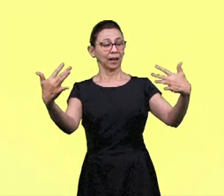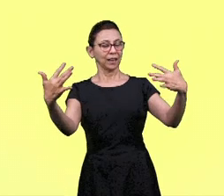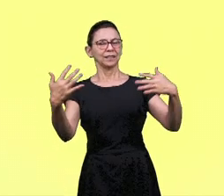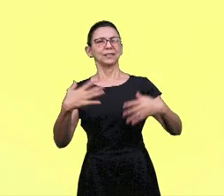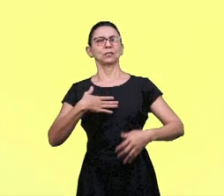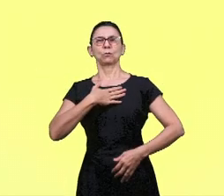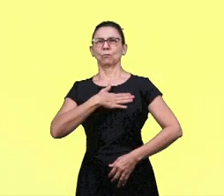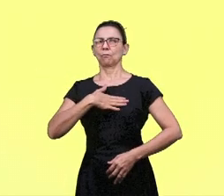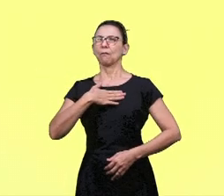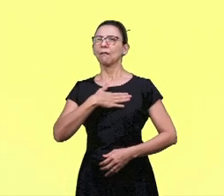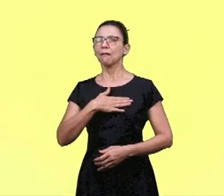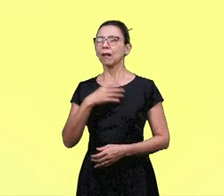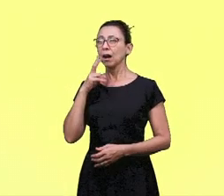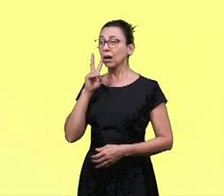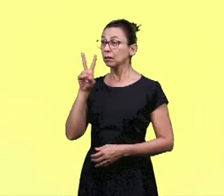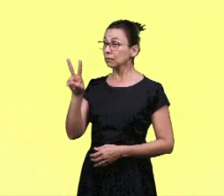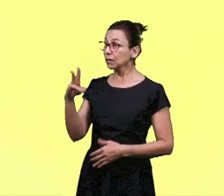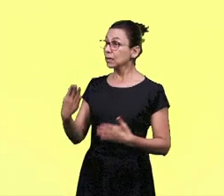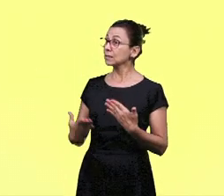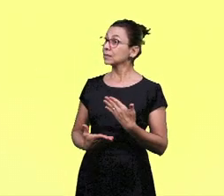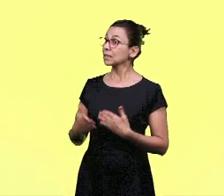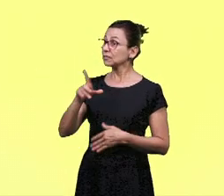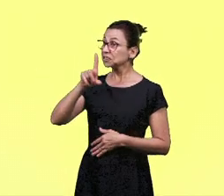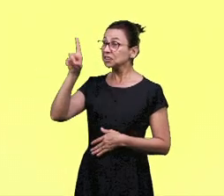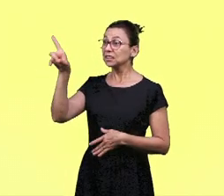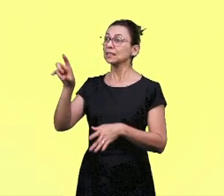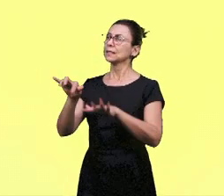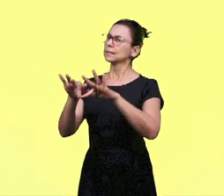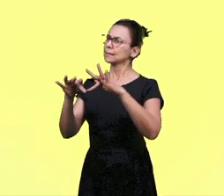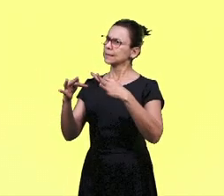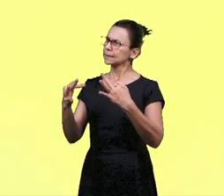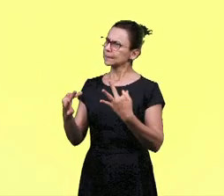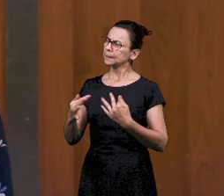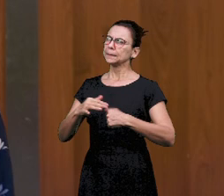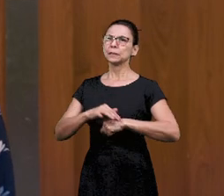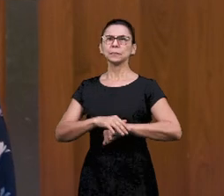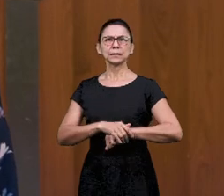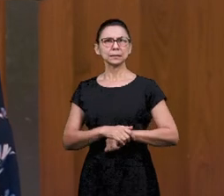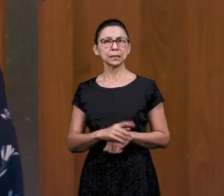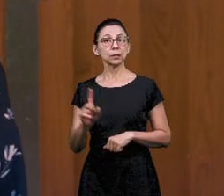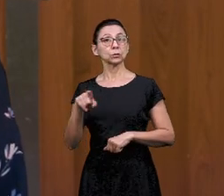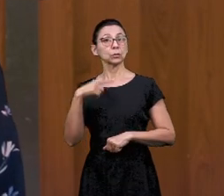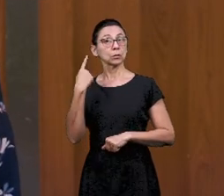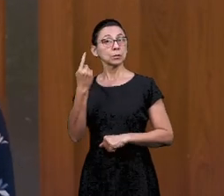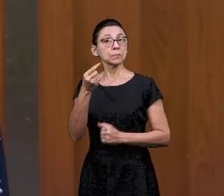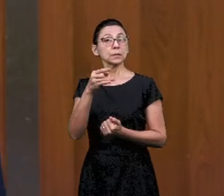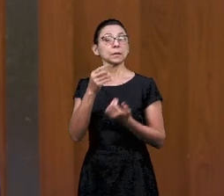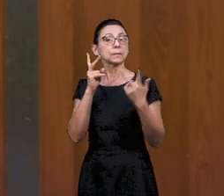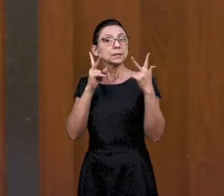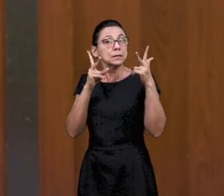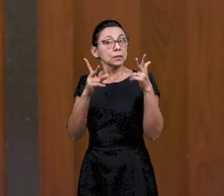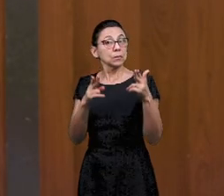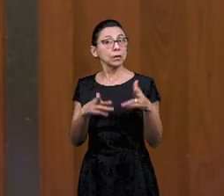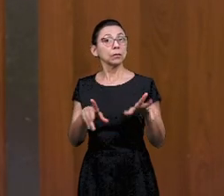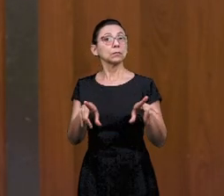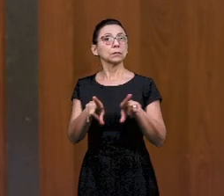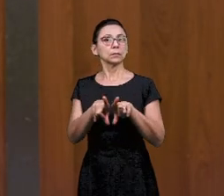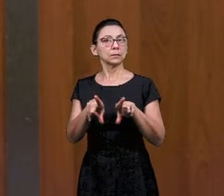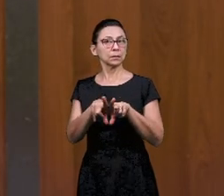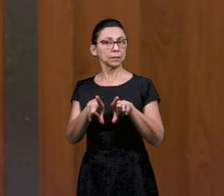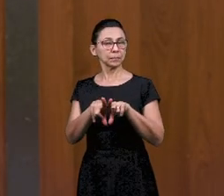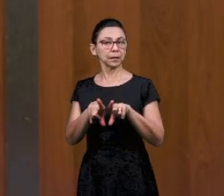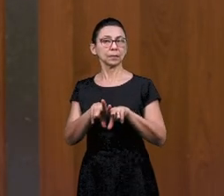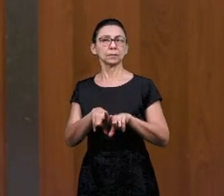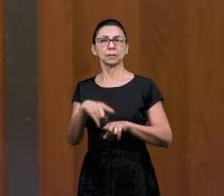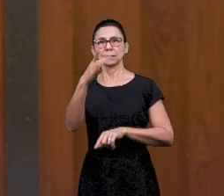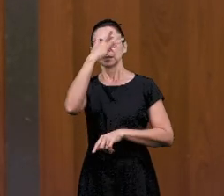lui. Et nous avons besoin d'être comme ça. Nous avons besoin d'avoir le Saint-Esprit de Dieu afin que les personnes aient